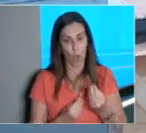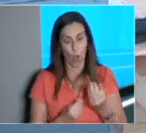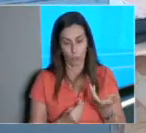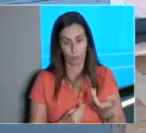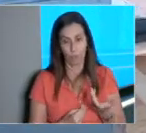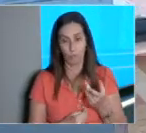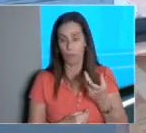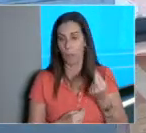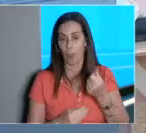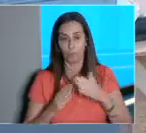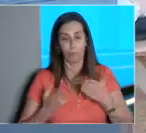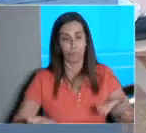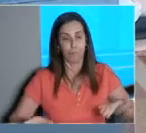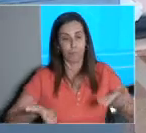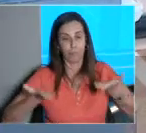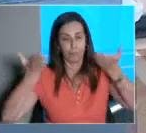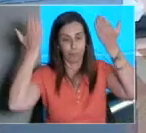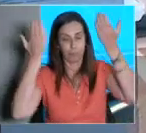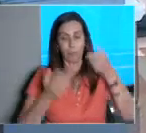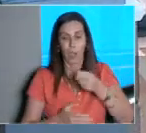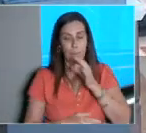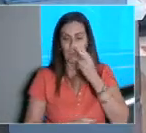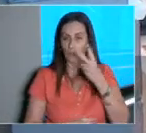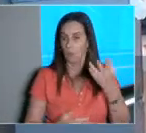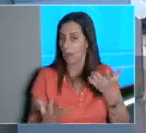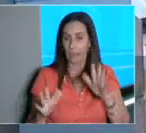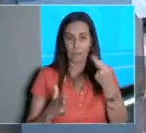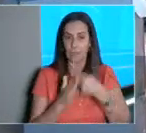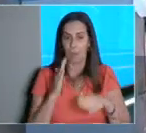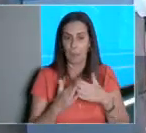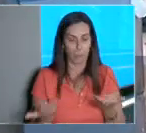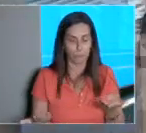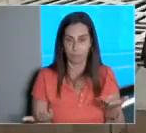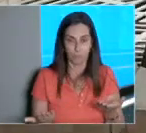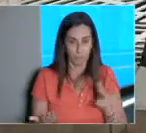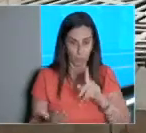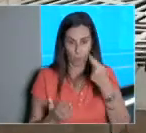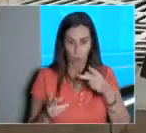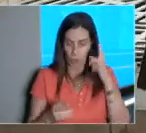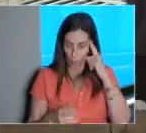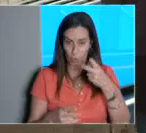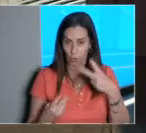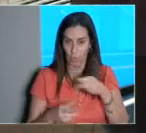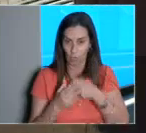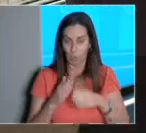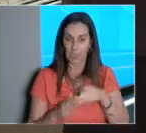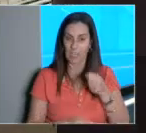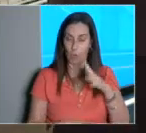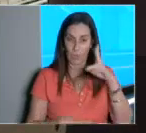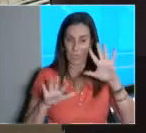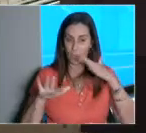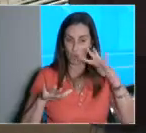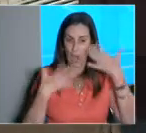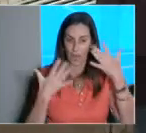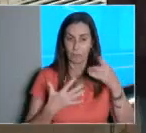הבתים, 100% עלייה ב-10 שנות כהונתו, אתה בחור בן 22. אין לך דירה. אתה מבין שלא אין לך דירה, אתה מבין את זה. מזכיר דירה, מזכיר. אתה מבין שבעוד 10